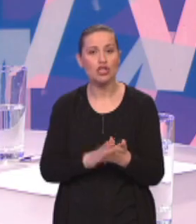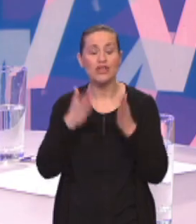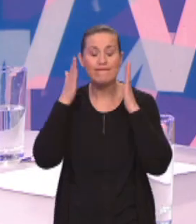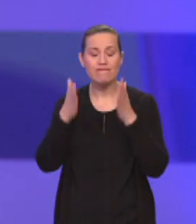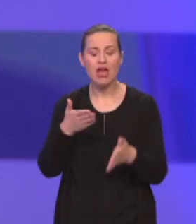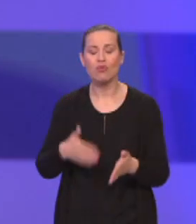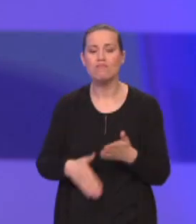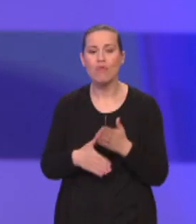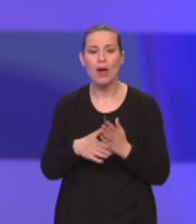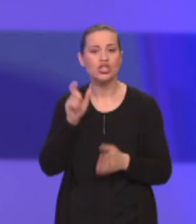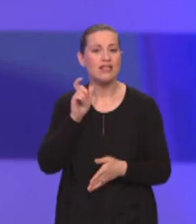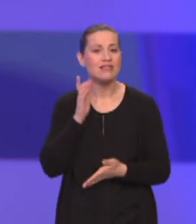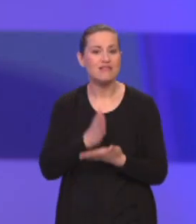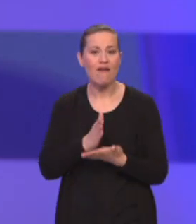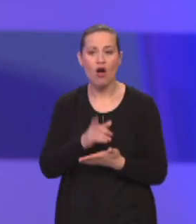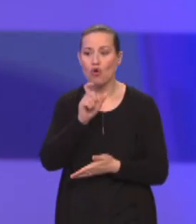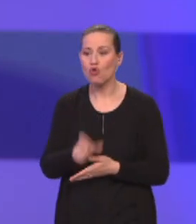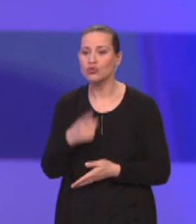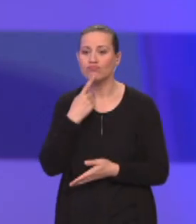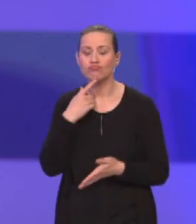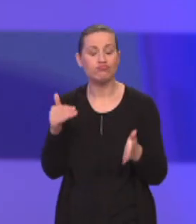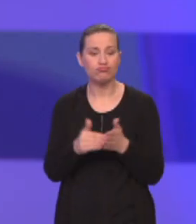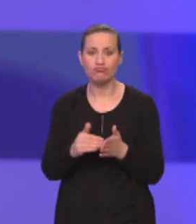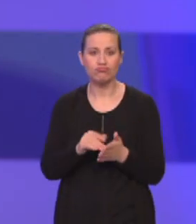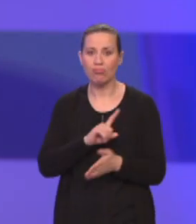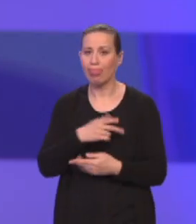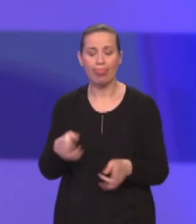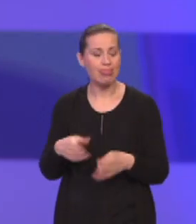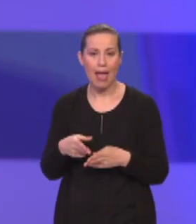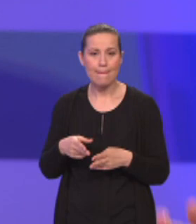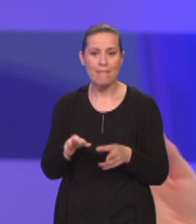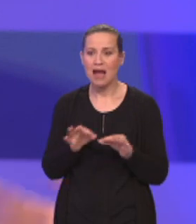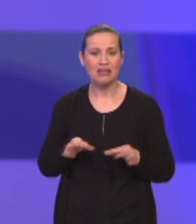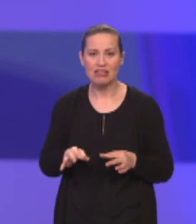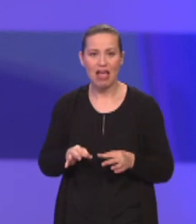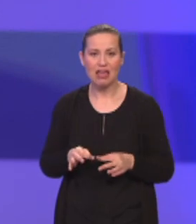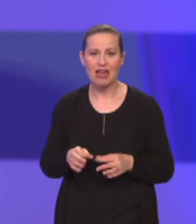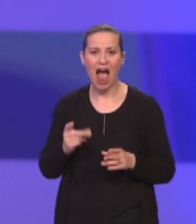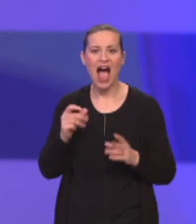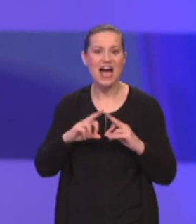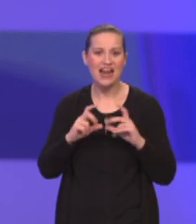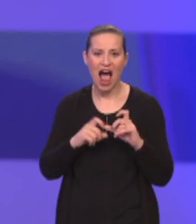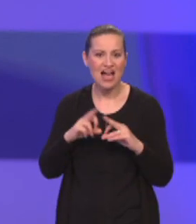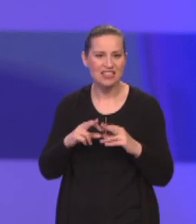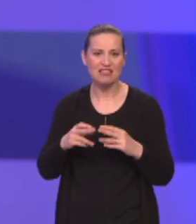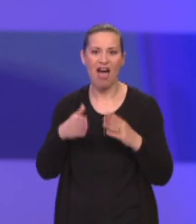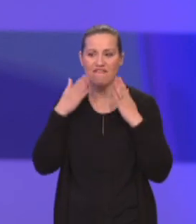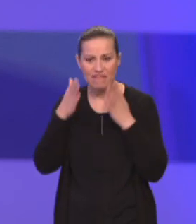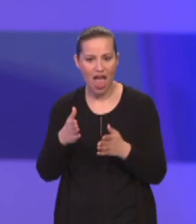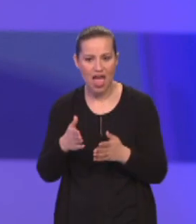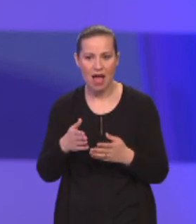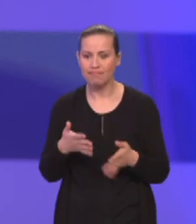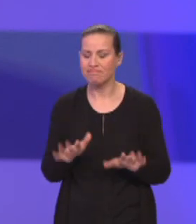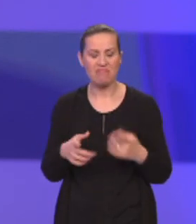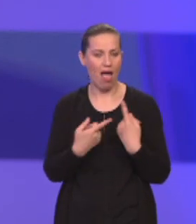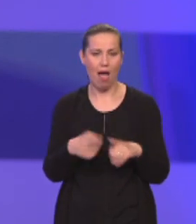pomaže svakom čovjeku u potrebi, bez ikakvih kriterija u smislu rase, vjere, različitosti, različitosti nije